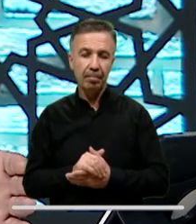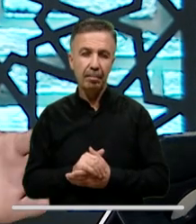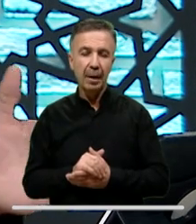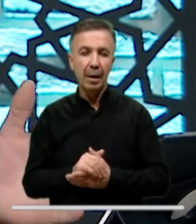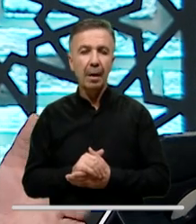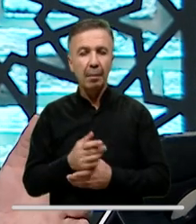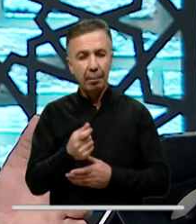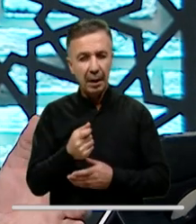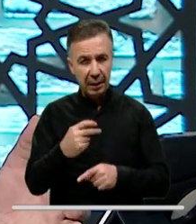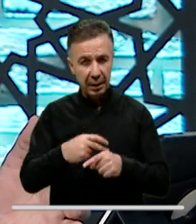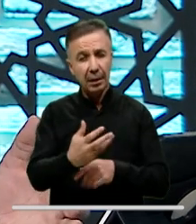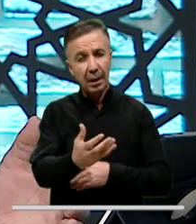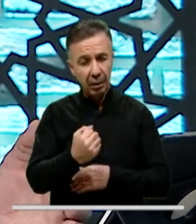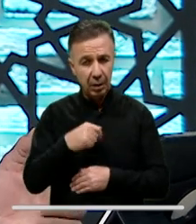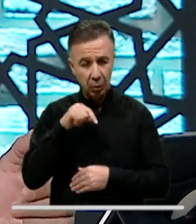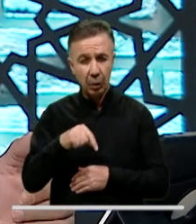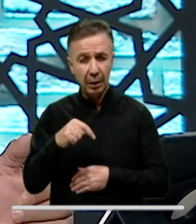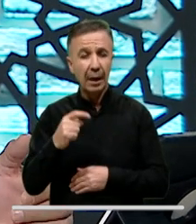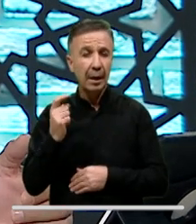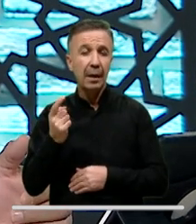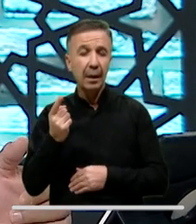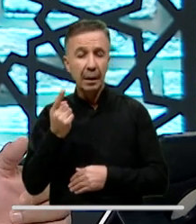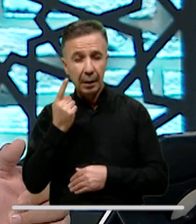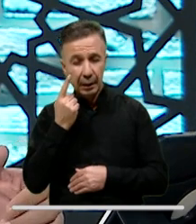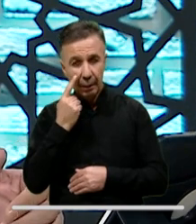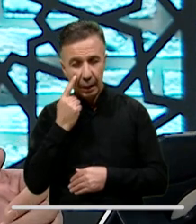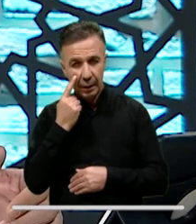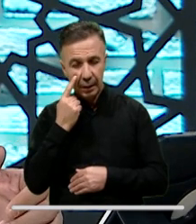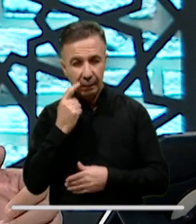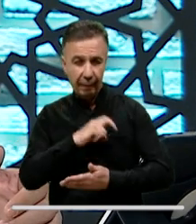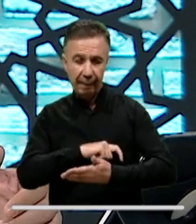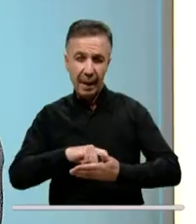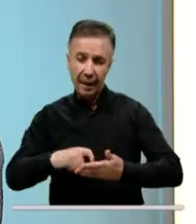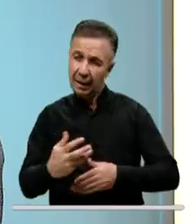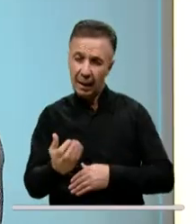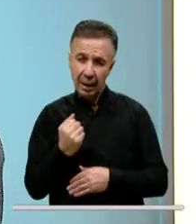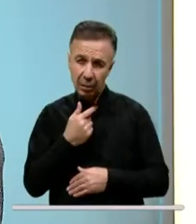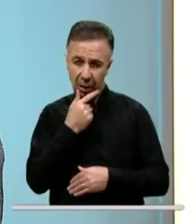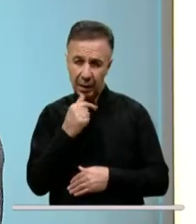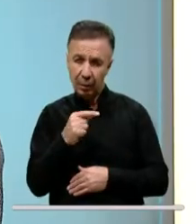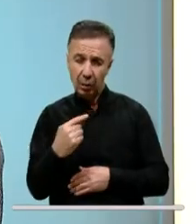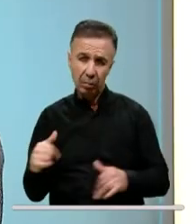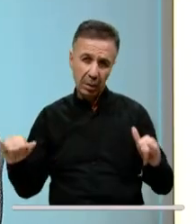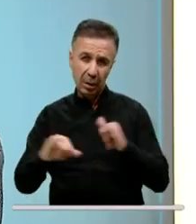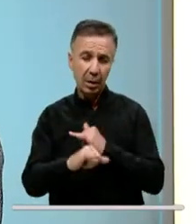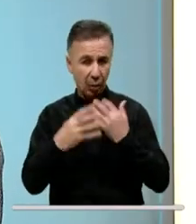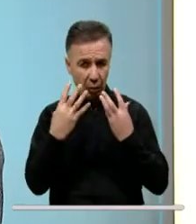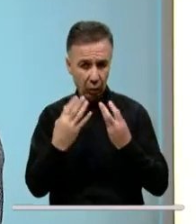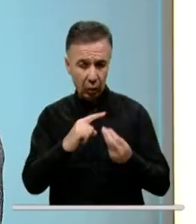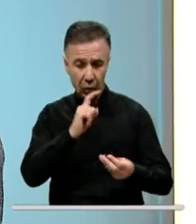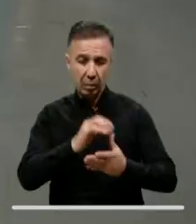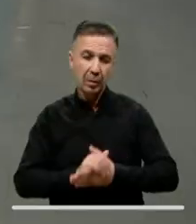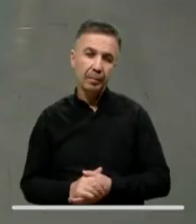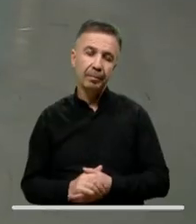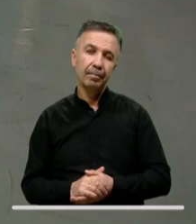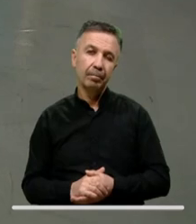alınması gereken şeyleri alıyorlardı. Bugün de devlet vergi mükelleflerinden vergi alıyor. Acaba o onun yerine geçer mi diye